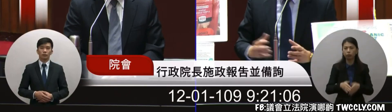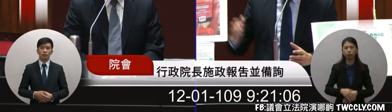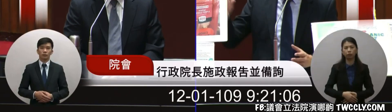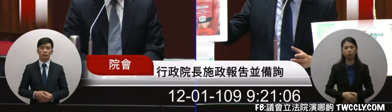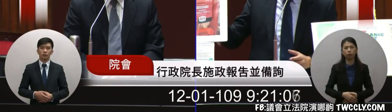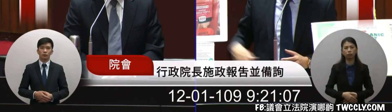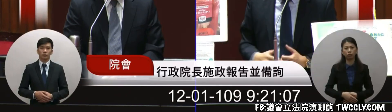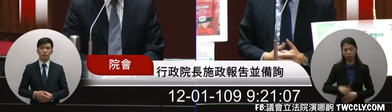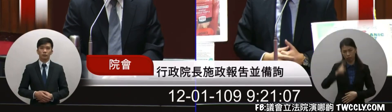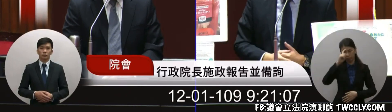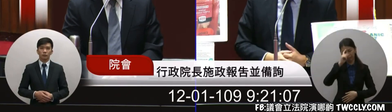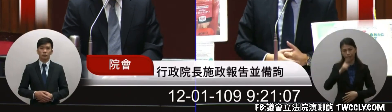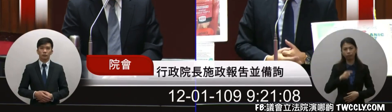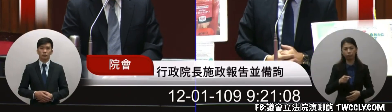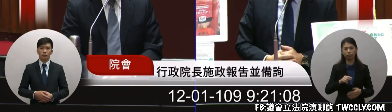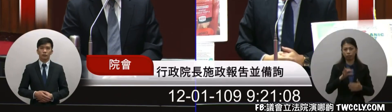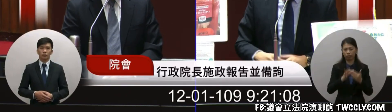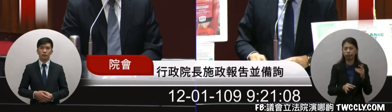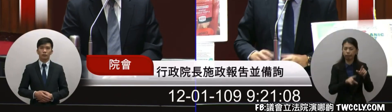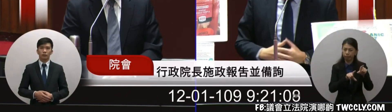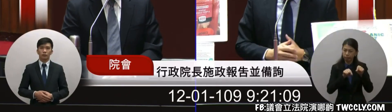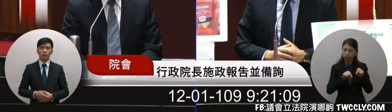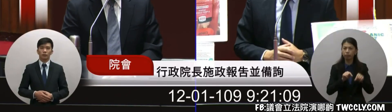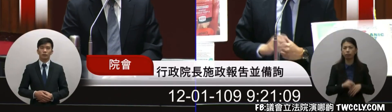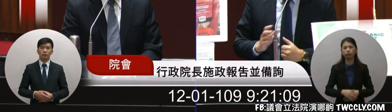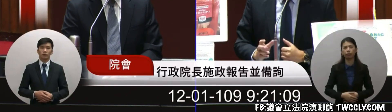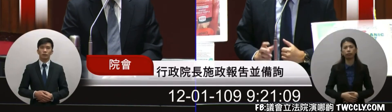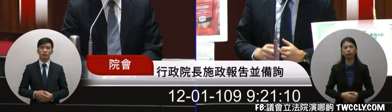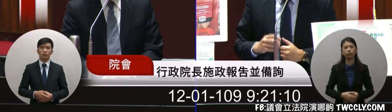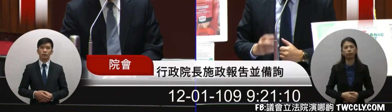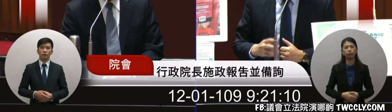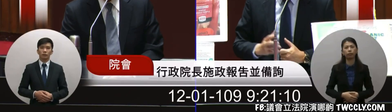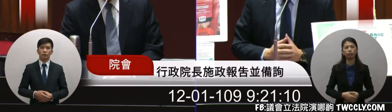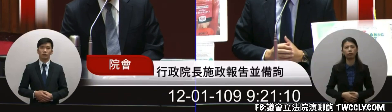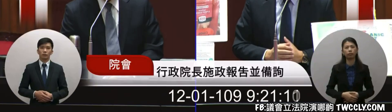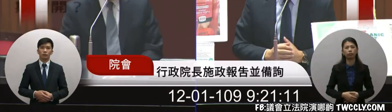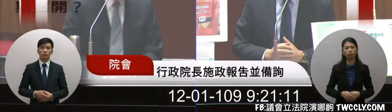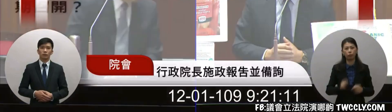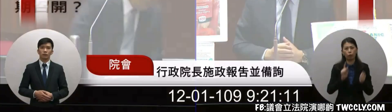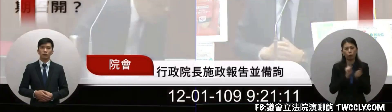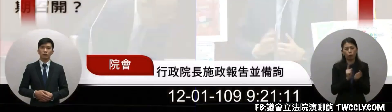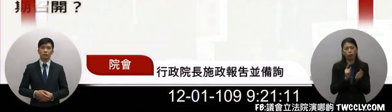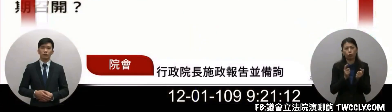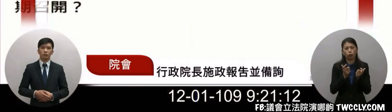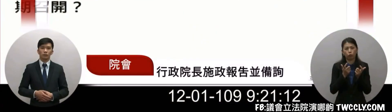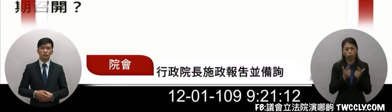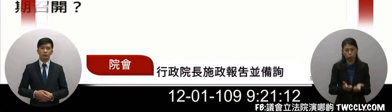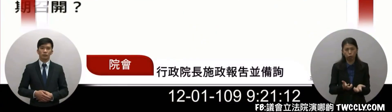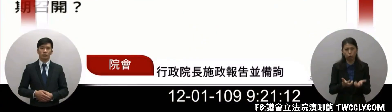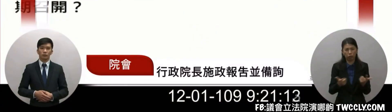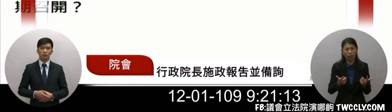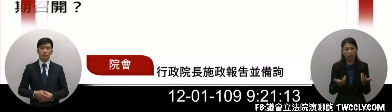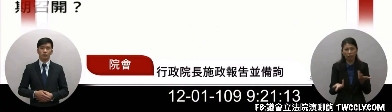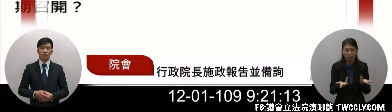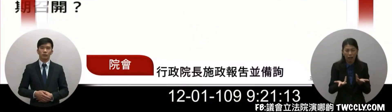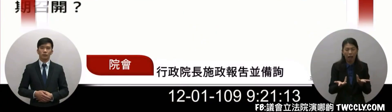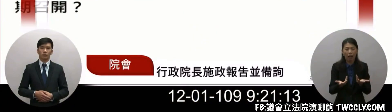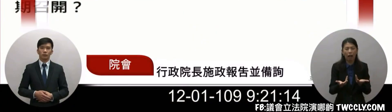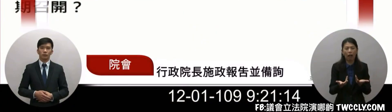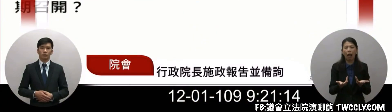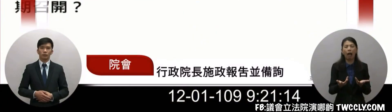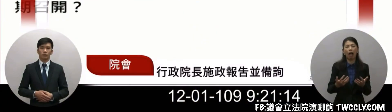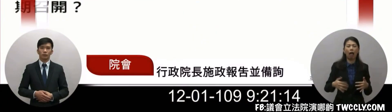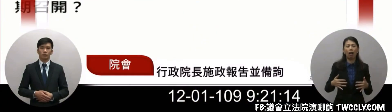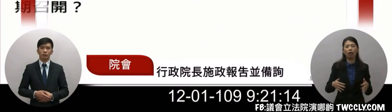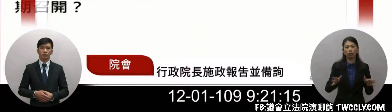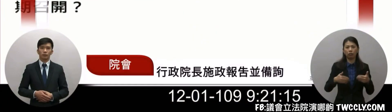面的一个统整，就直接往下。所以不是说都是碰到重大案事件之后才要做。好，这